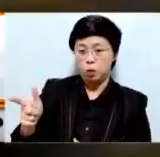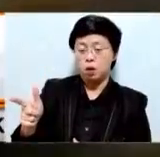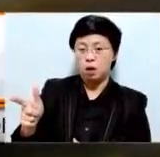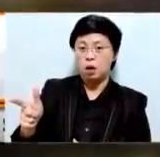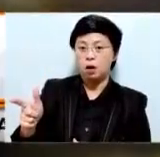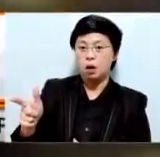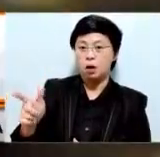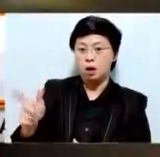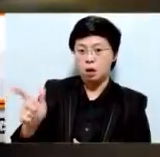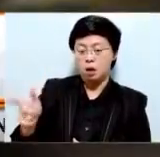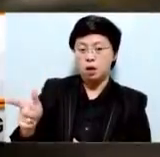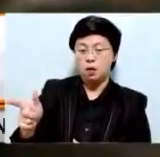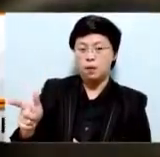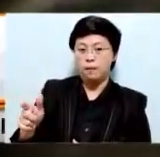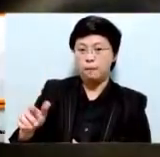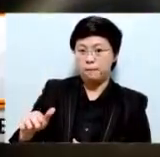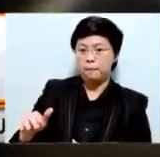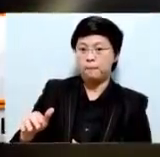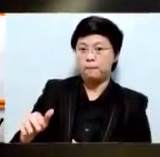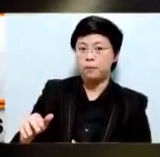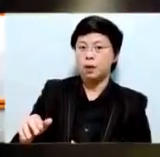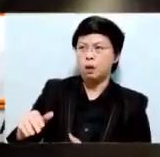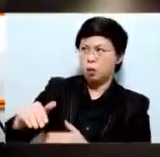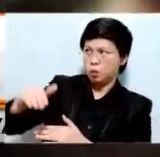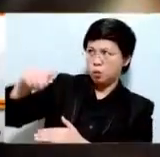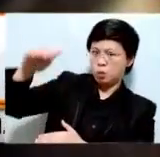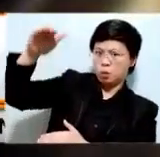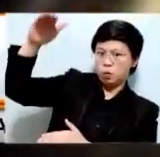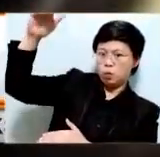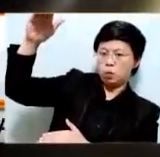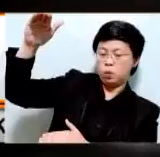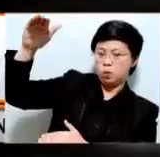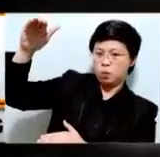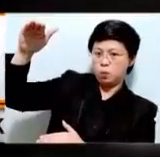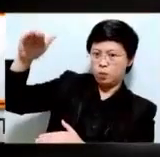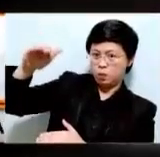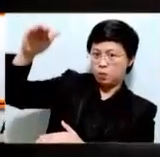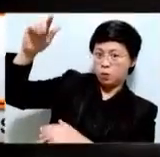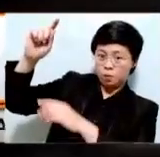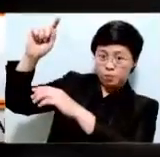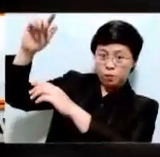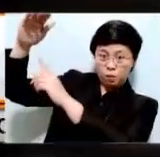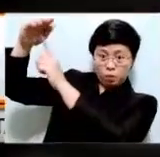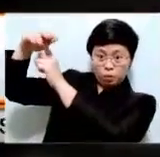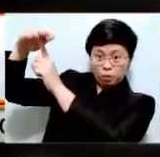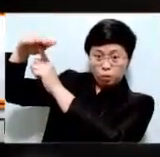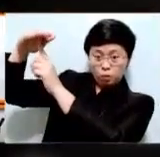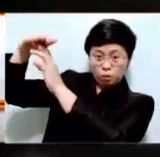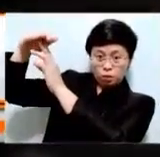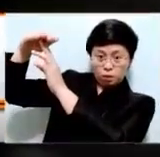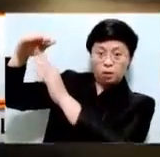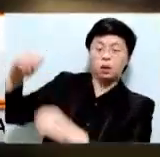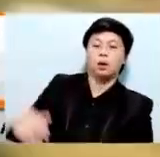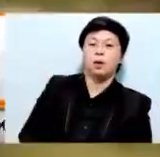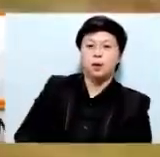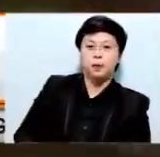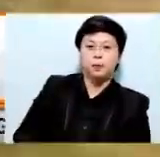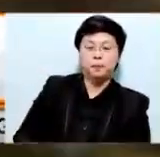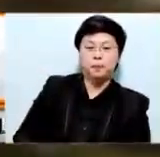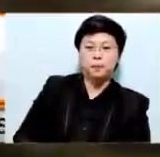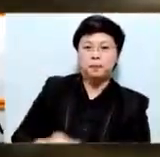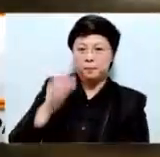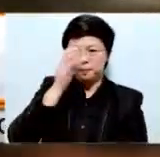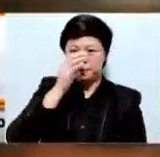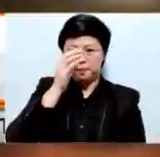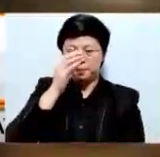of Hope na yan ang pinakamataas na Christmas tree sa buong Cebu. Ayon sa Cebu City LGU, simbolo ito ng nagniningning na